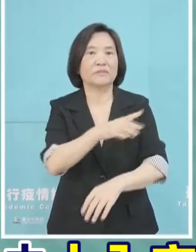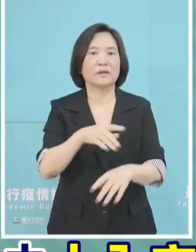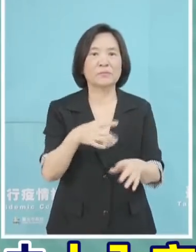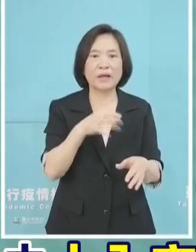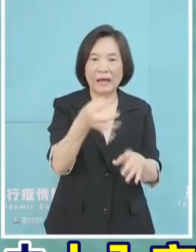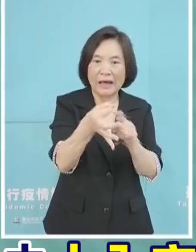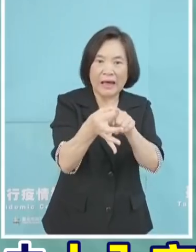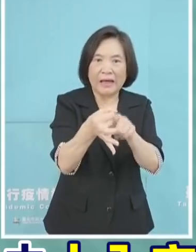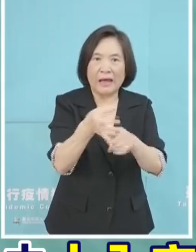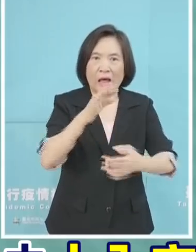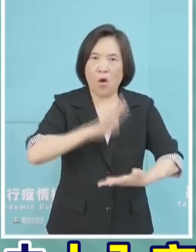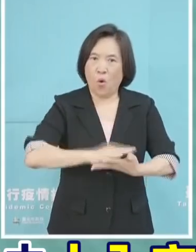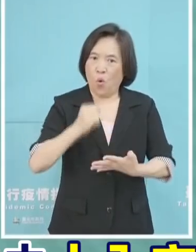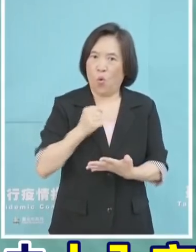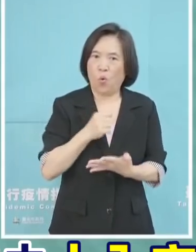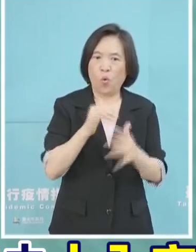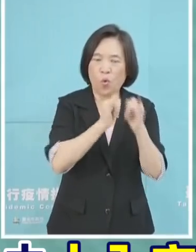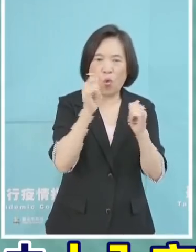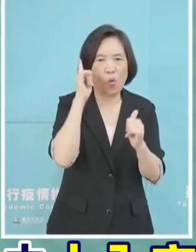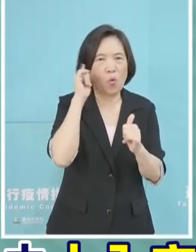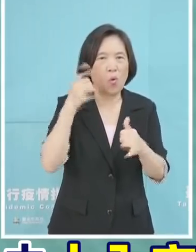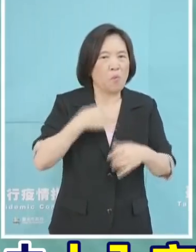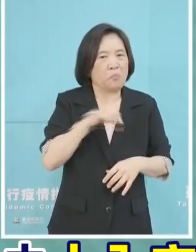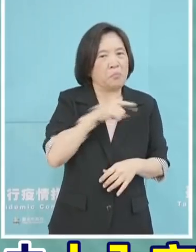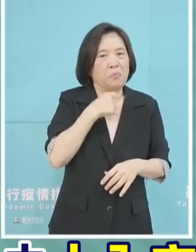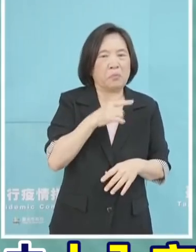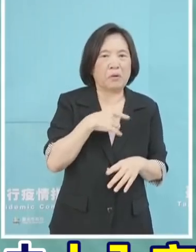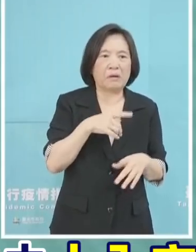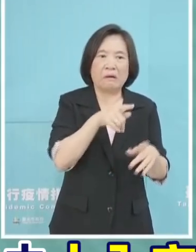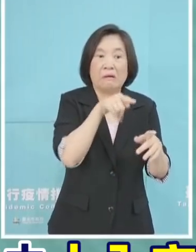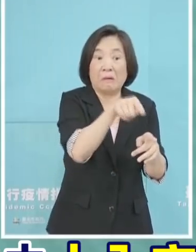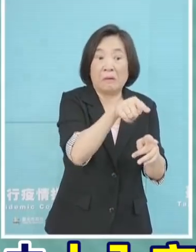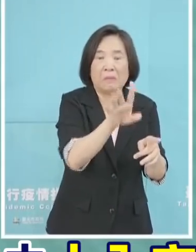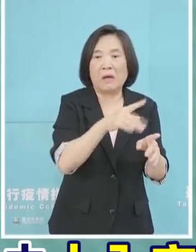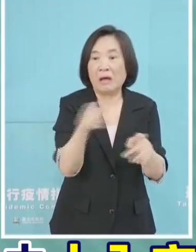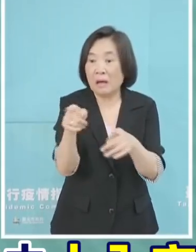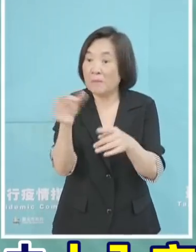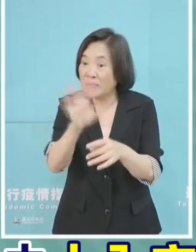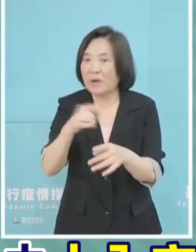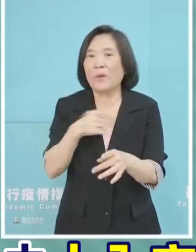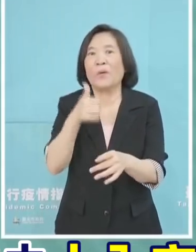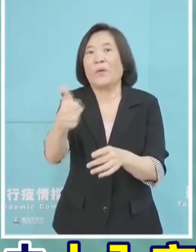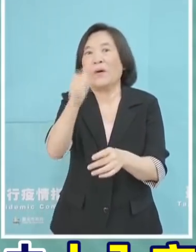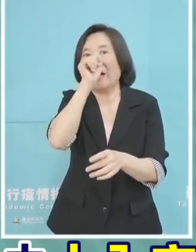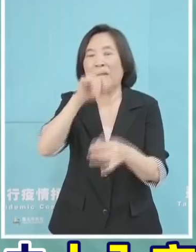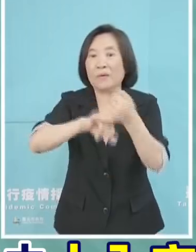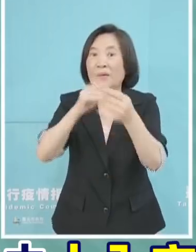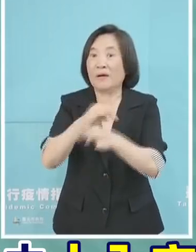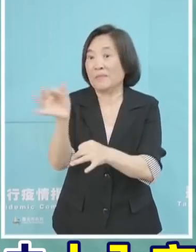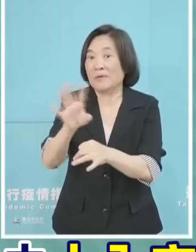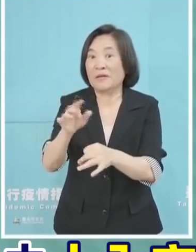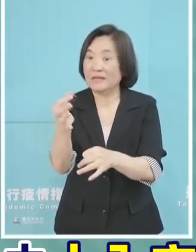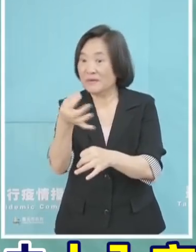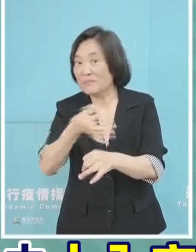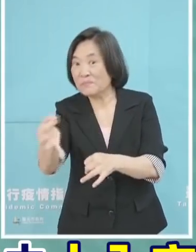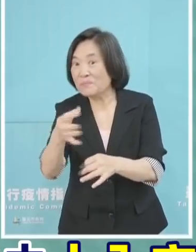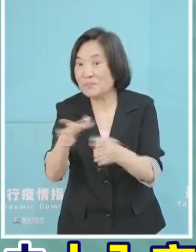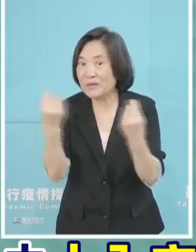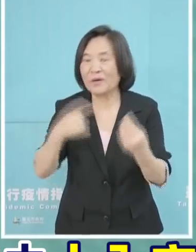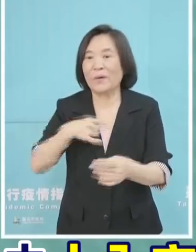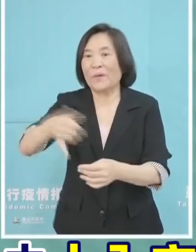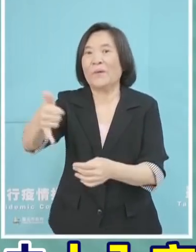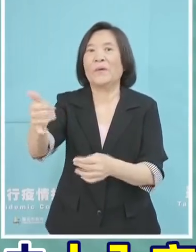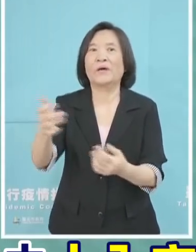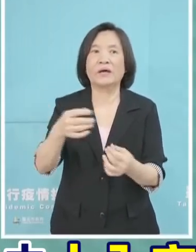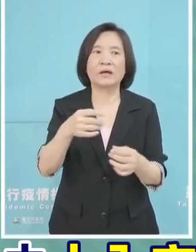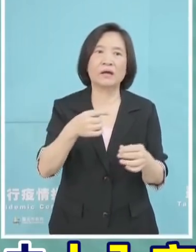钱变成一个因素，你知道。会让民众去跑到那个不要钱的地方去打疫苗，那这样的话，我们那些现在这